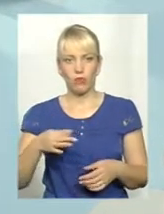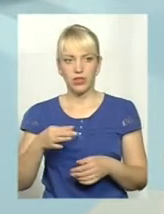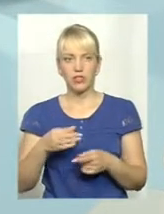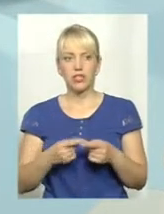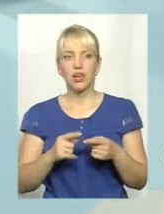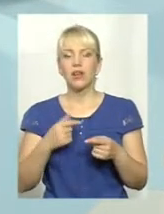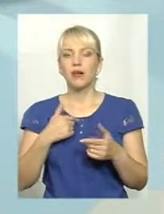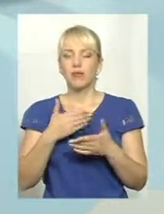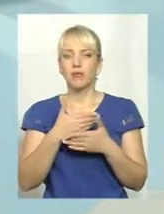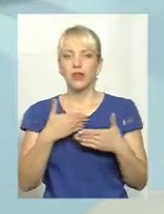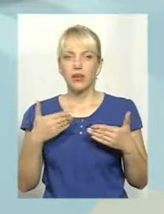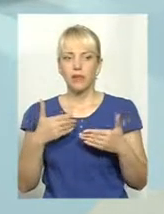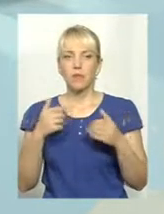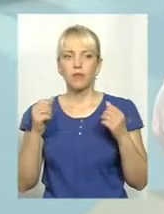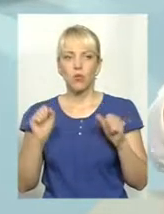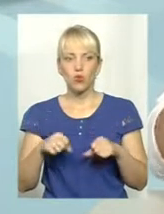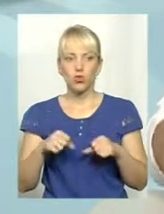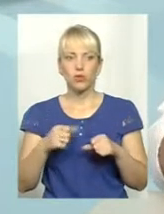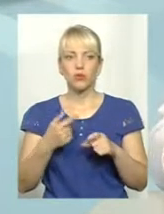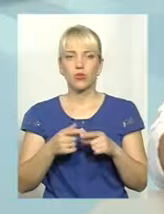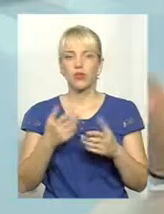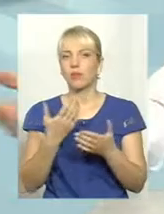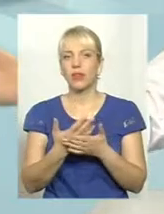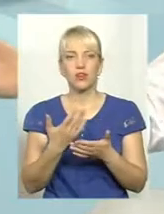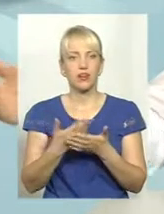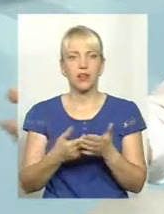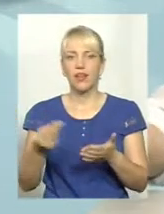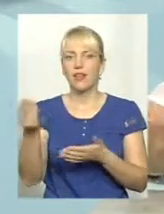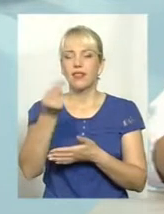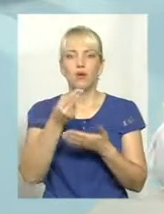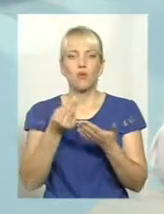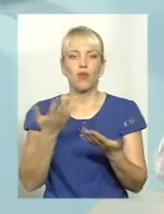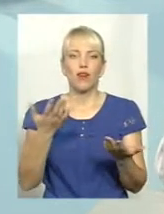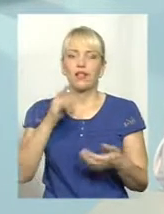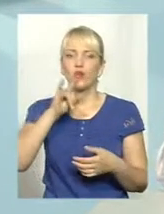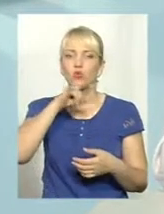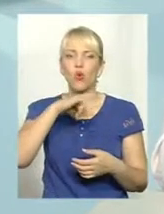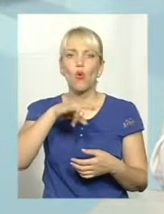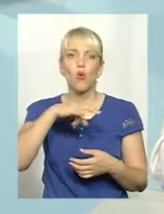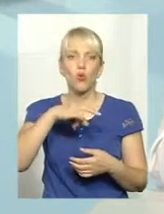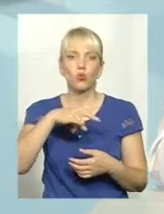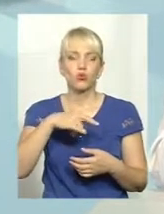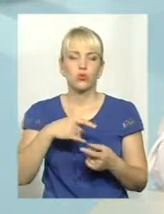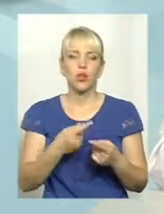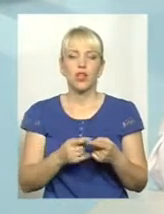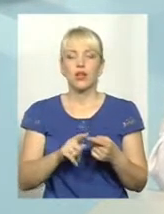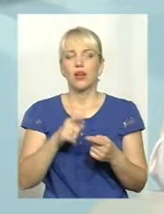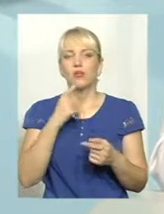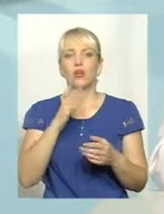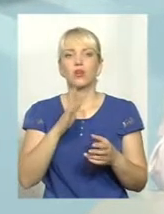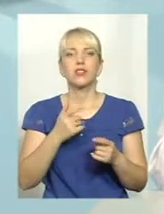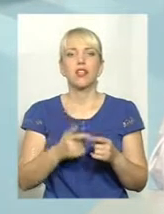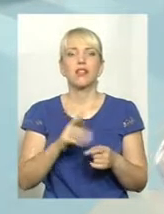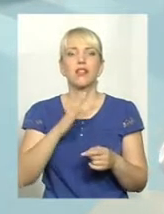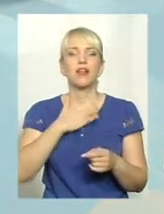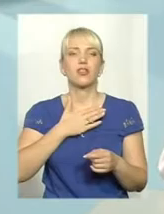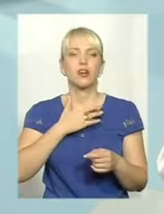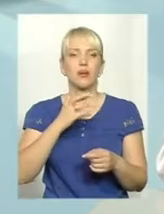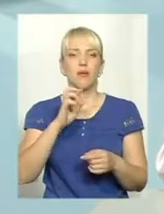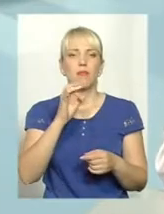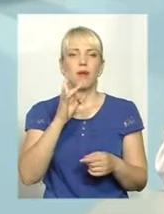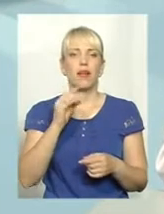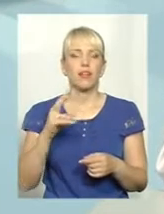підприємництва, розвиток туризму, розвиток сільських територій. Тобто це бачення нашої області в майбутньому. Я думаю, що воно повинно бути тісно